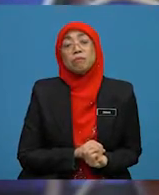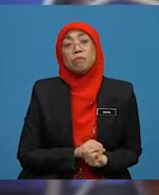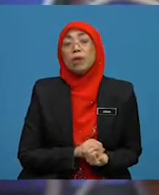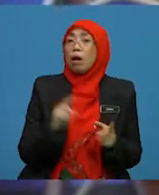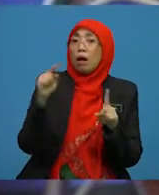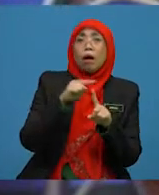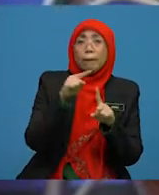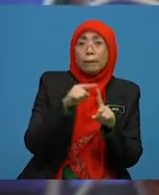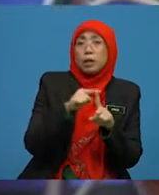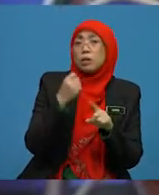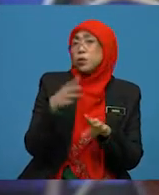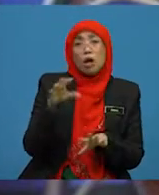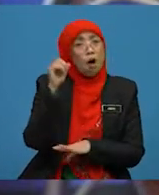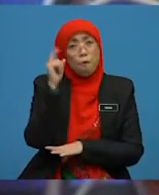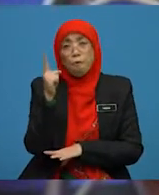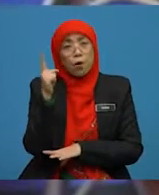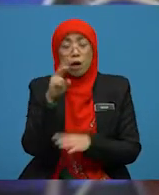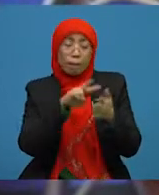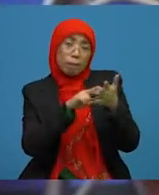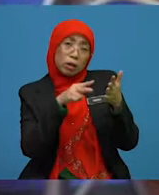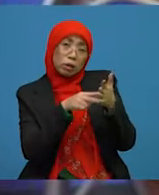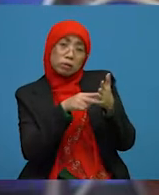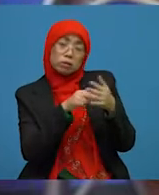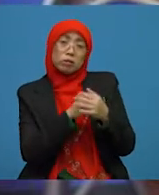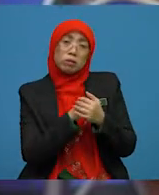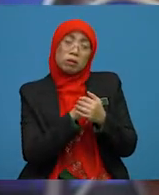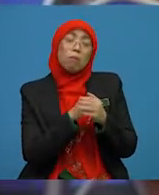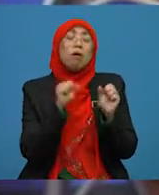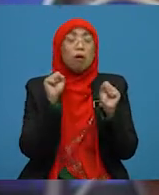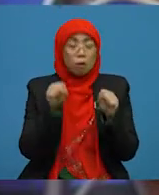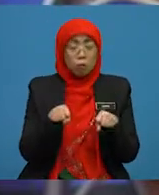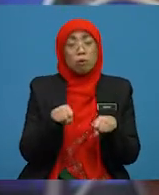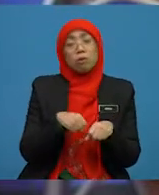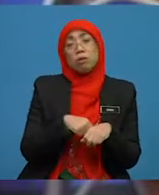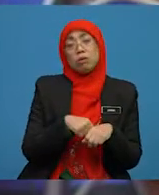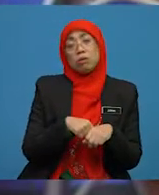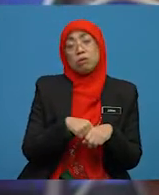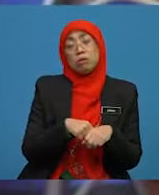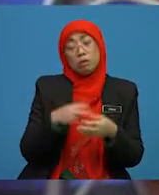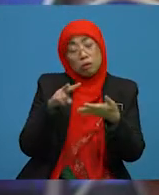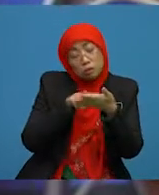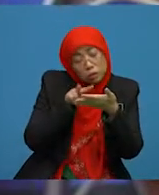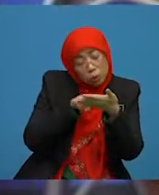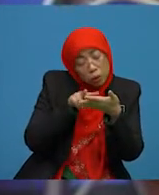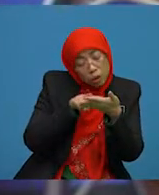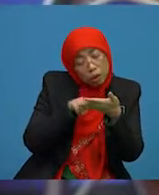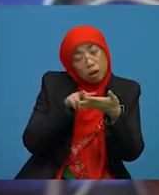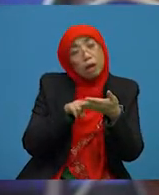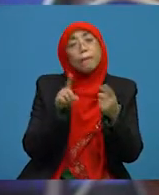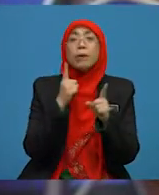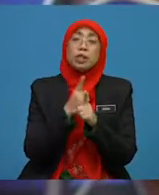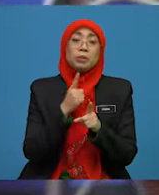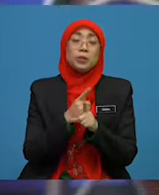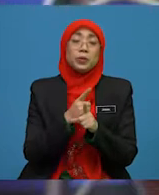Apabila pelajar sudah faham makna tersebut, barulah pelajar faham istilah bendera